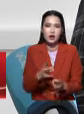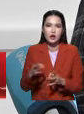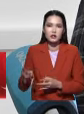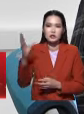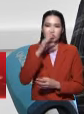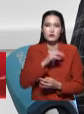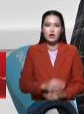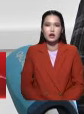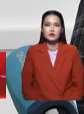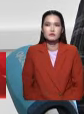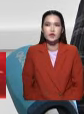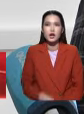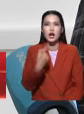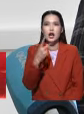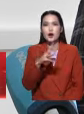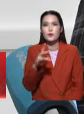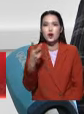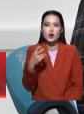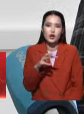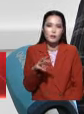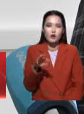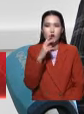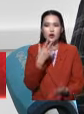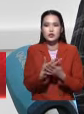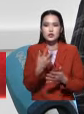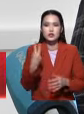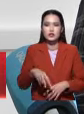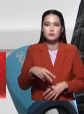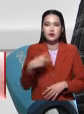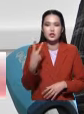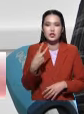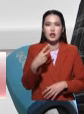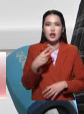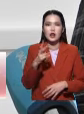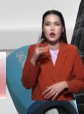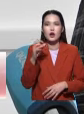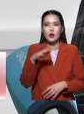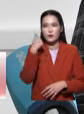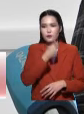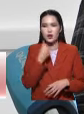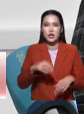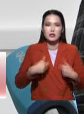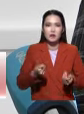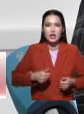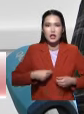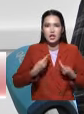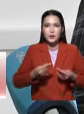бағасы 1,2 млрд болатын болса, 22 жылы іске қосқанда бұл екі есе көтеріліп кетті. Сол екі есе